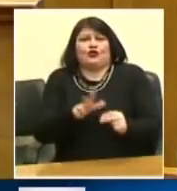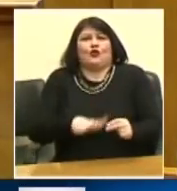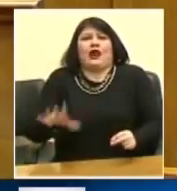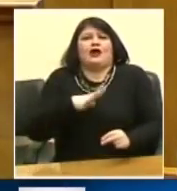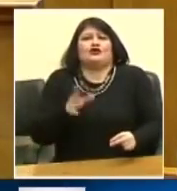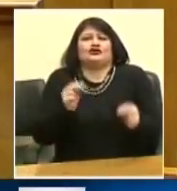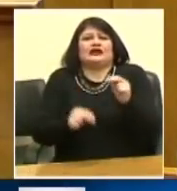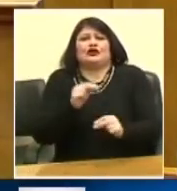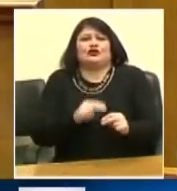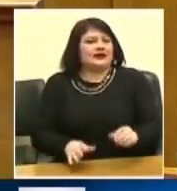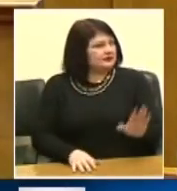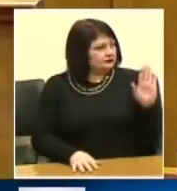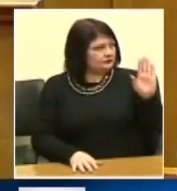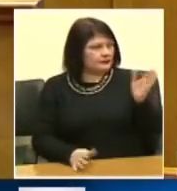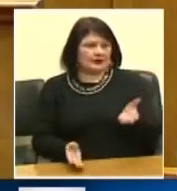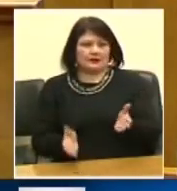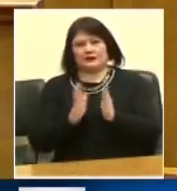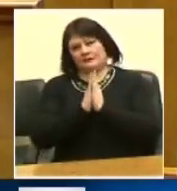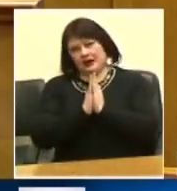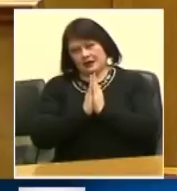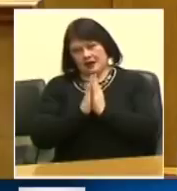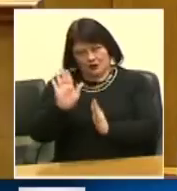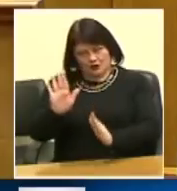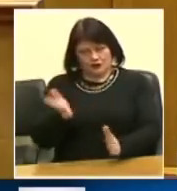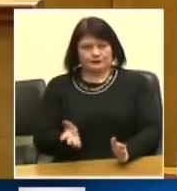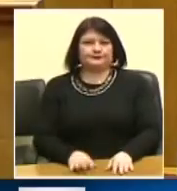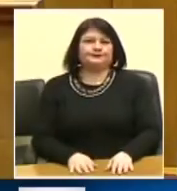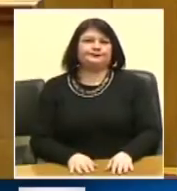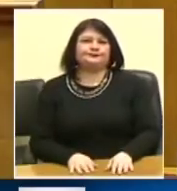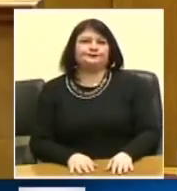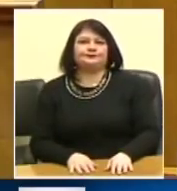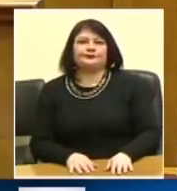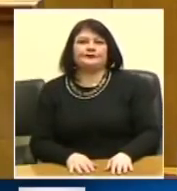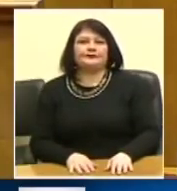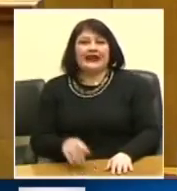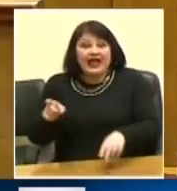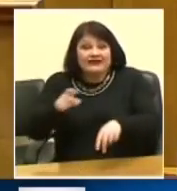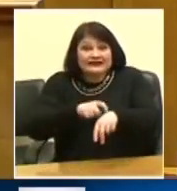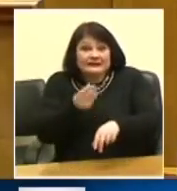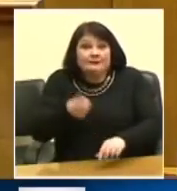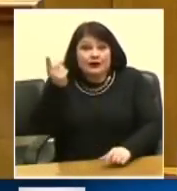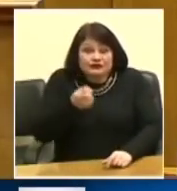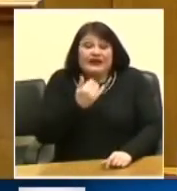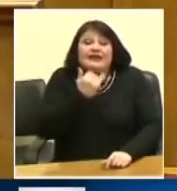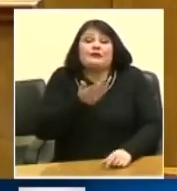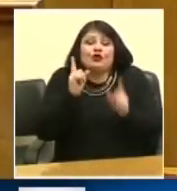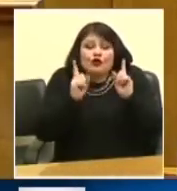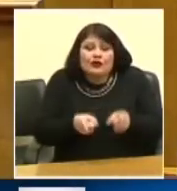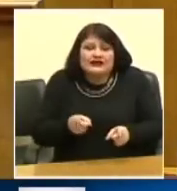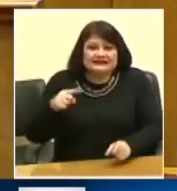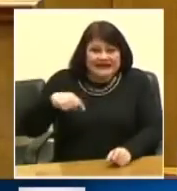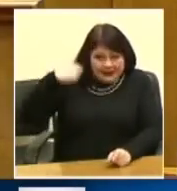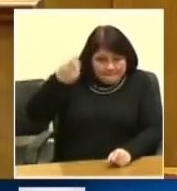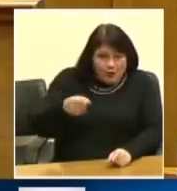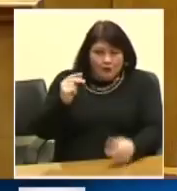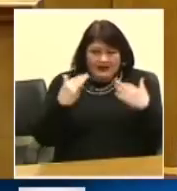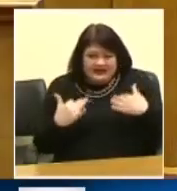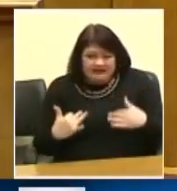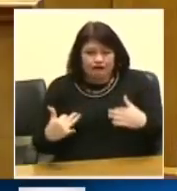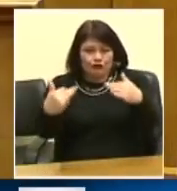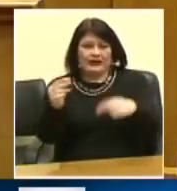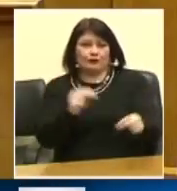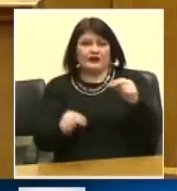Λοιπόν... Παρακαλώ... Δεν μπορείτε με την πλειοψηφία τη σημερινή συζήτηση να αποφασίσετε για την αυριανή Βουλή, γιατί θα έχει ψηφίσει ο